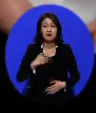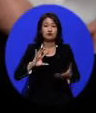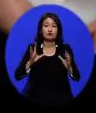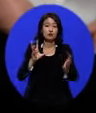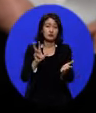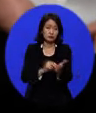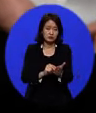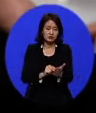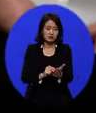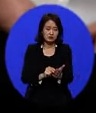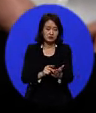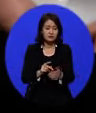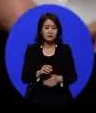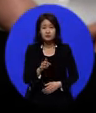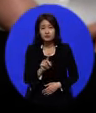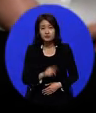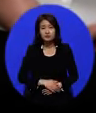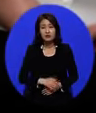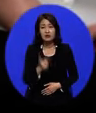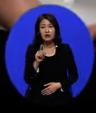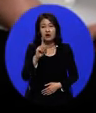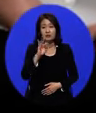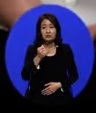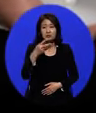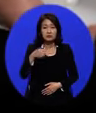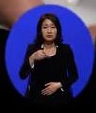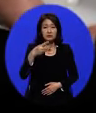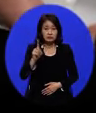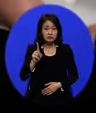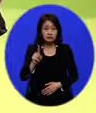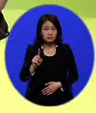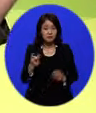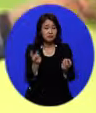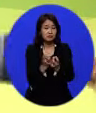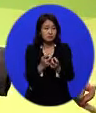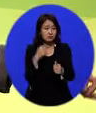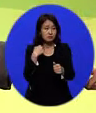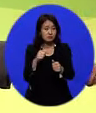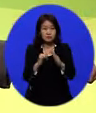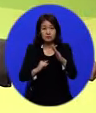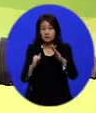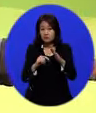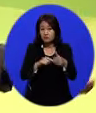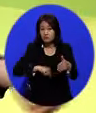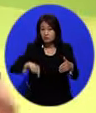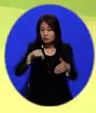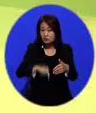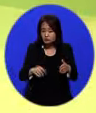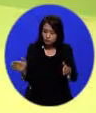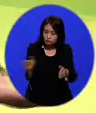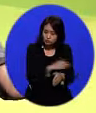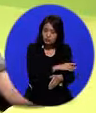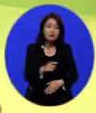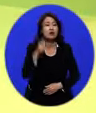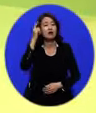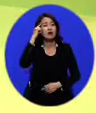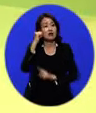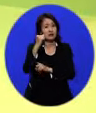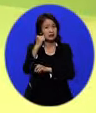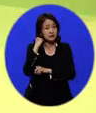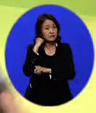국가적인 차원에서 해결할 수 있는 방법이 하브르타식 교육. 예, 그것도 가정 안에서. 이런 생각하는